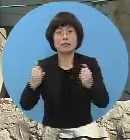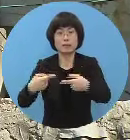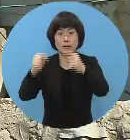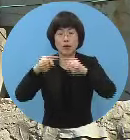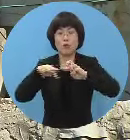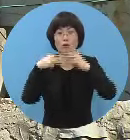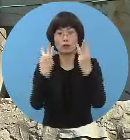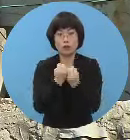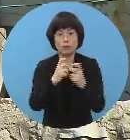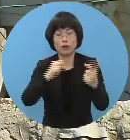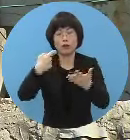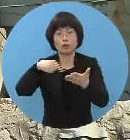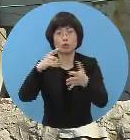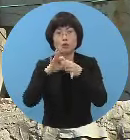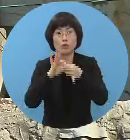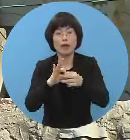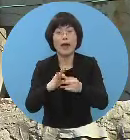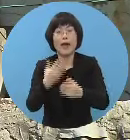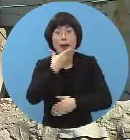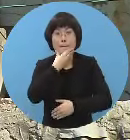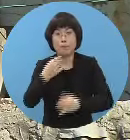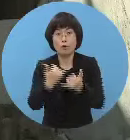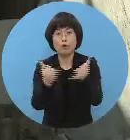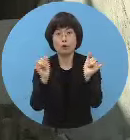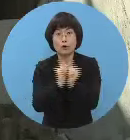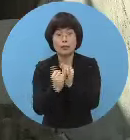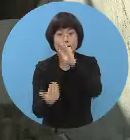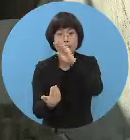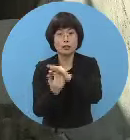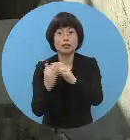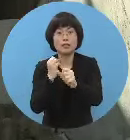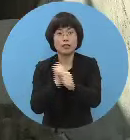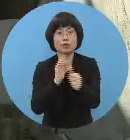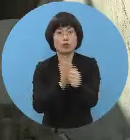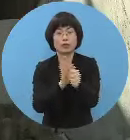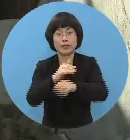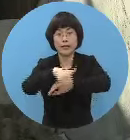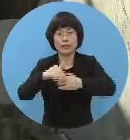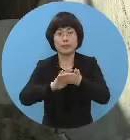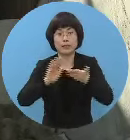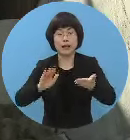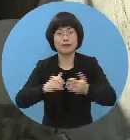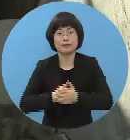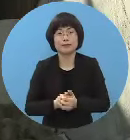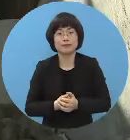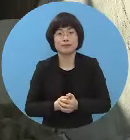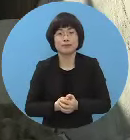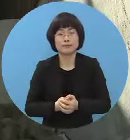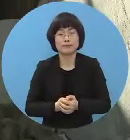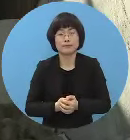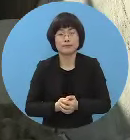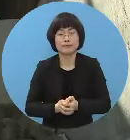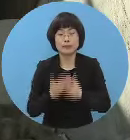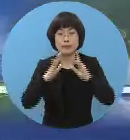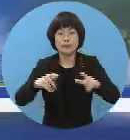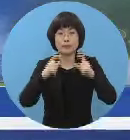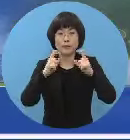지역은 주민참여 워크숍과 역량 강화 교육을 통해 행복한 공동체가 이루어지도록 지원할 방침입니다.